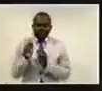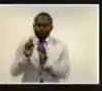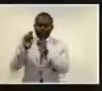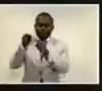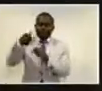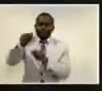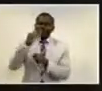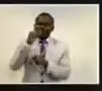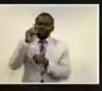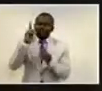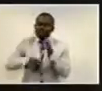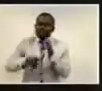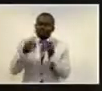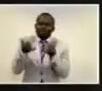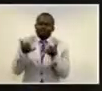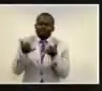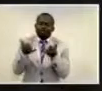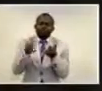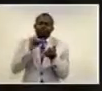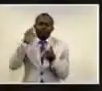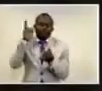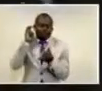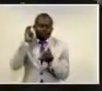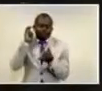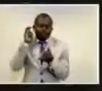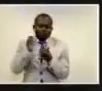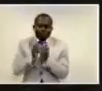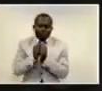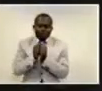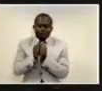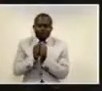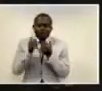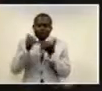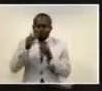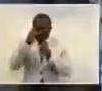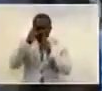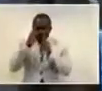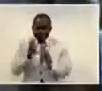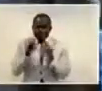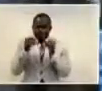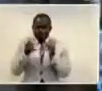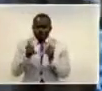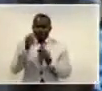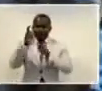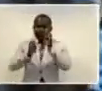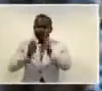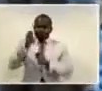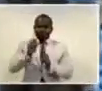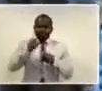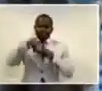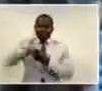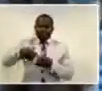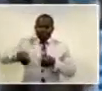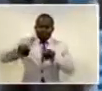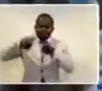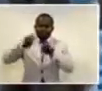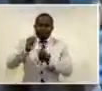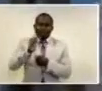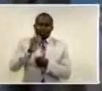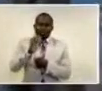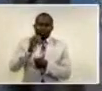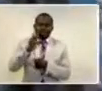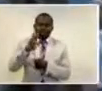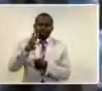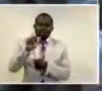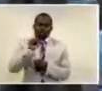icyo avuga ni iki noneho ntacyo nacyumva Yakubaha Perezida wa Repubulika nukwanga ubu ngubu amata atwagwa mu mifuka cogwa ntitwari